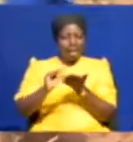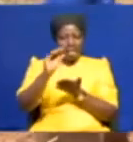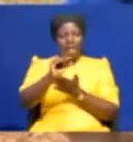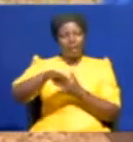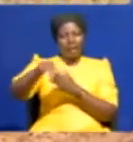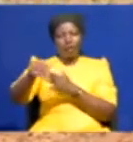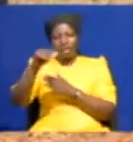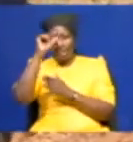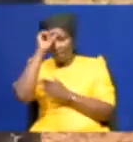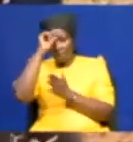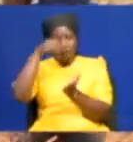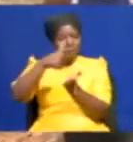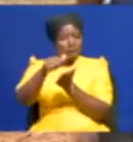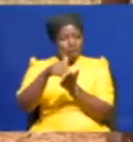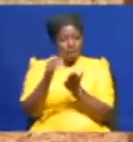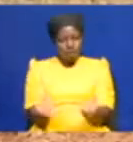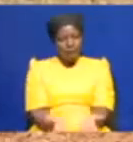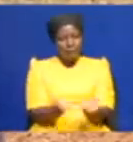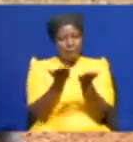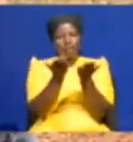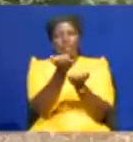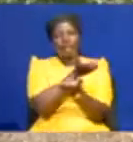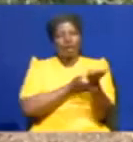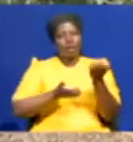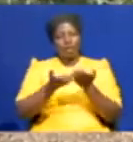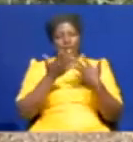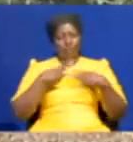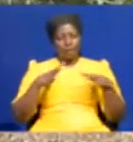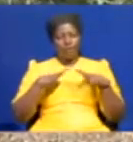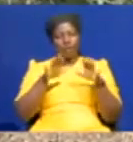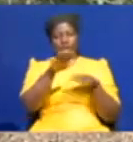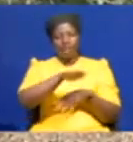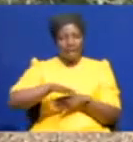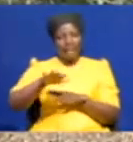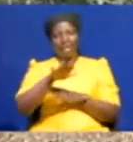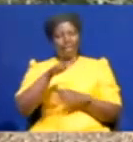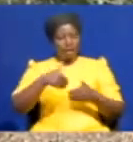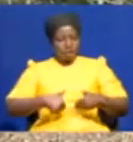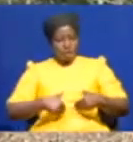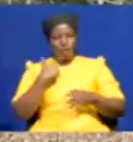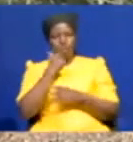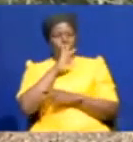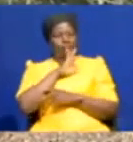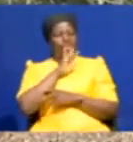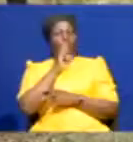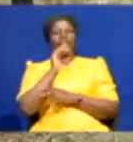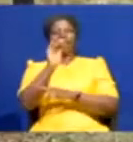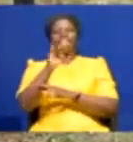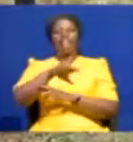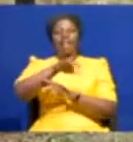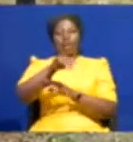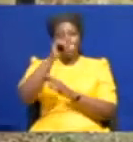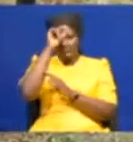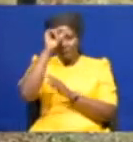Makueni kunuia kuinua uchumi wa wenyeji wa eneo hilo. Aidha, vijana walionufaika na mradi huo wameitaka serikali hiyo kuzidisha